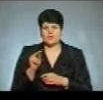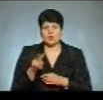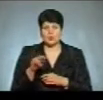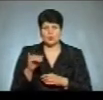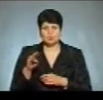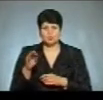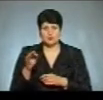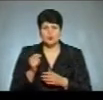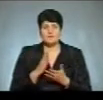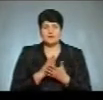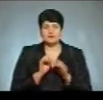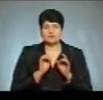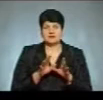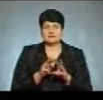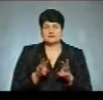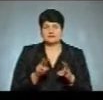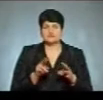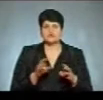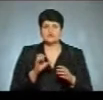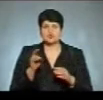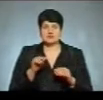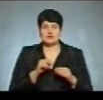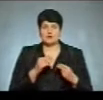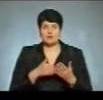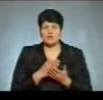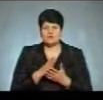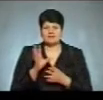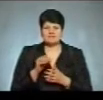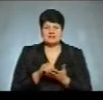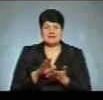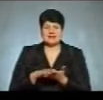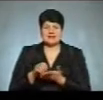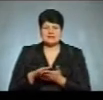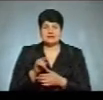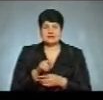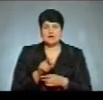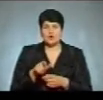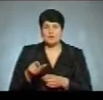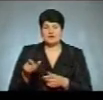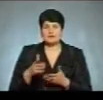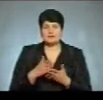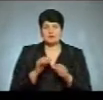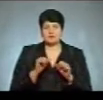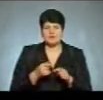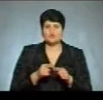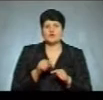мали подати до Міністерства соціальної політики всі реєстри тих громадян, які мають право на